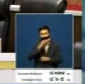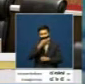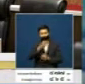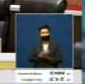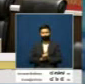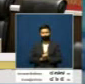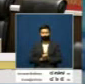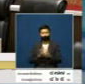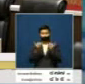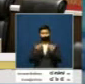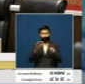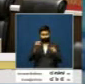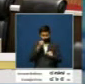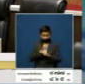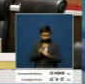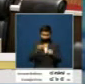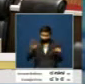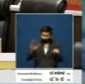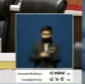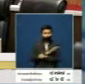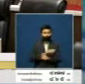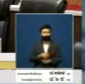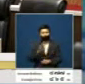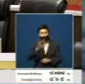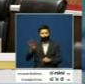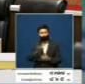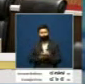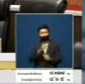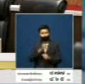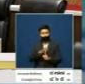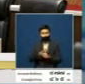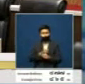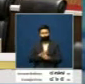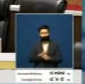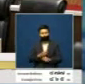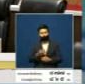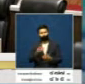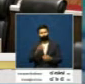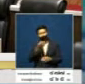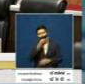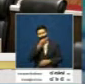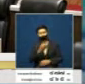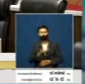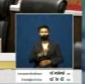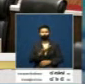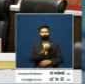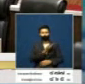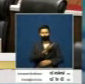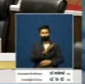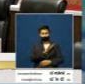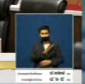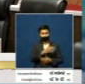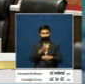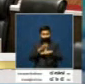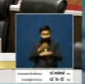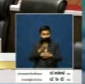น่ะตอนนี้ดูเหมือนจะอยู่ข้างนอกเหมือนกันนะไม่อยู่ข้างในนะ คุณจิราพรเนี่ยเธอบอกว่ามีการตั้งคณะ